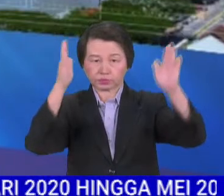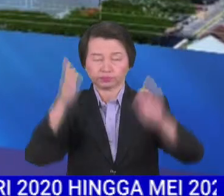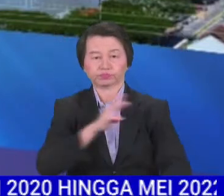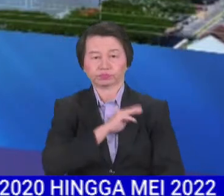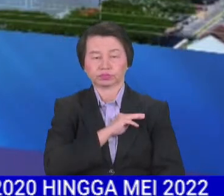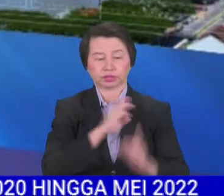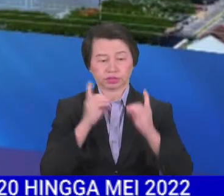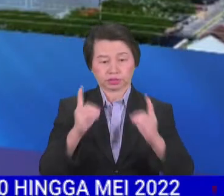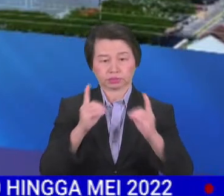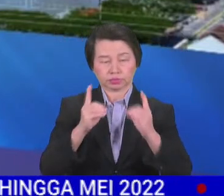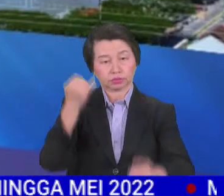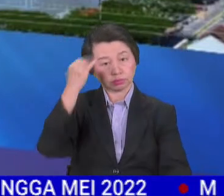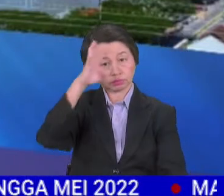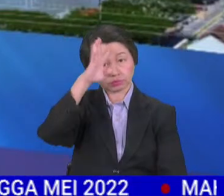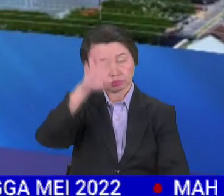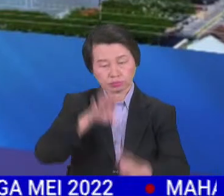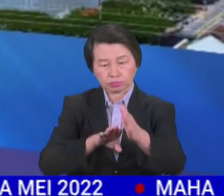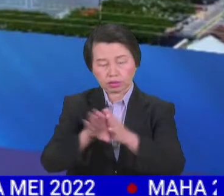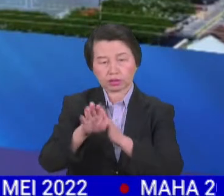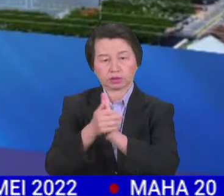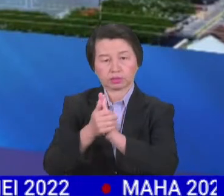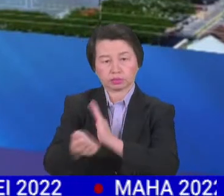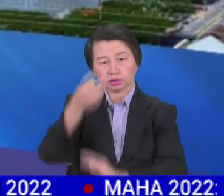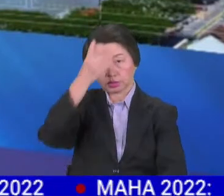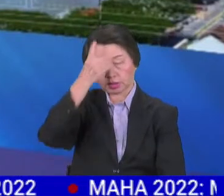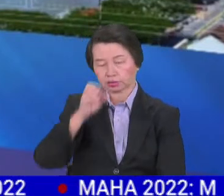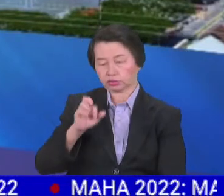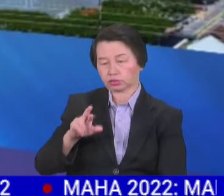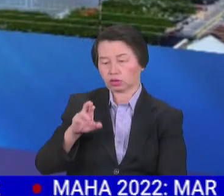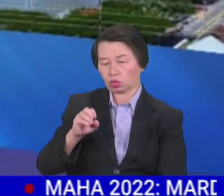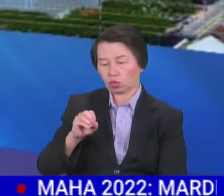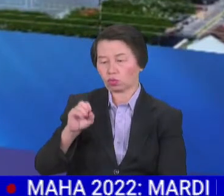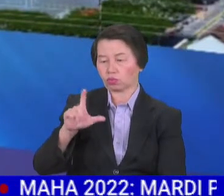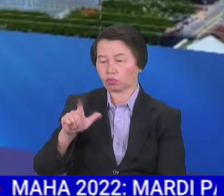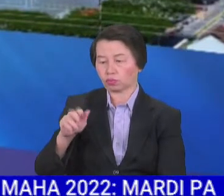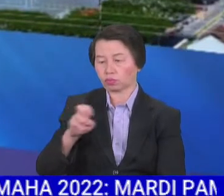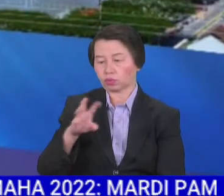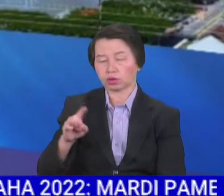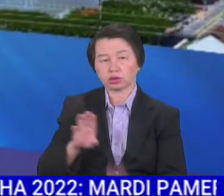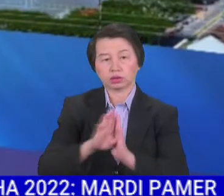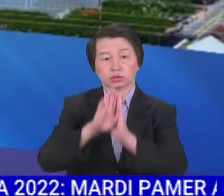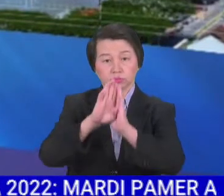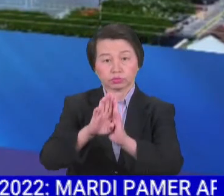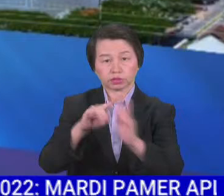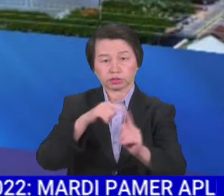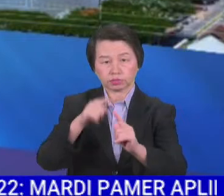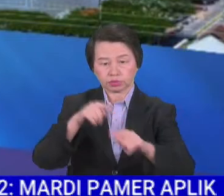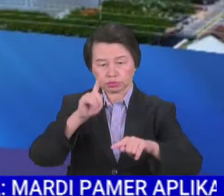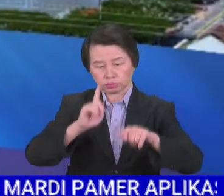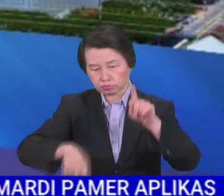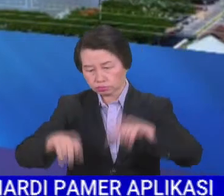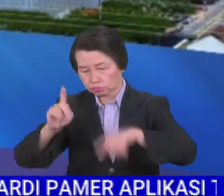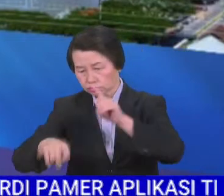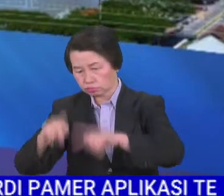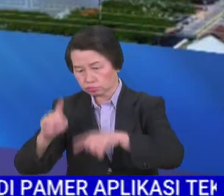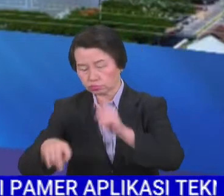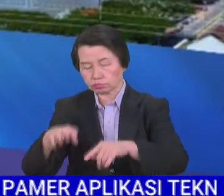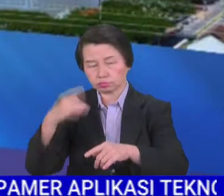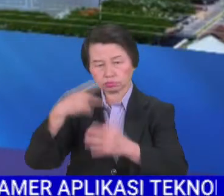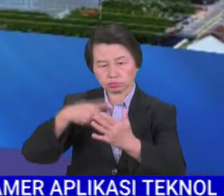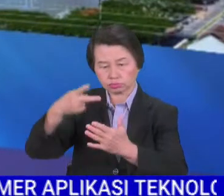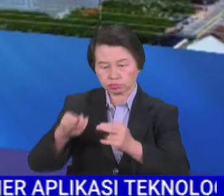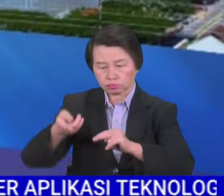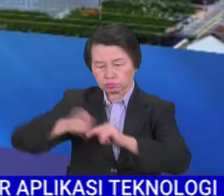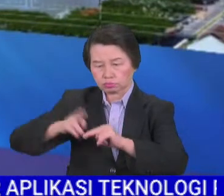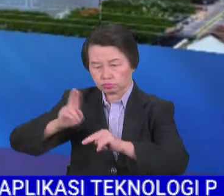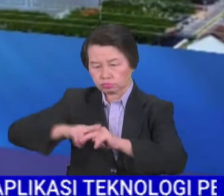Menteri Pendidikan, Inovasi dan Pembangunan Bakat, Dato' Roland Saga Wiin, ini terbukti apabila pelbagai inisiatif pelengkap dan